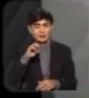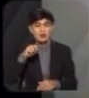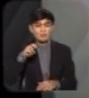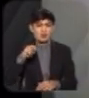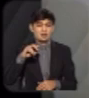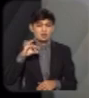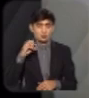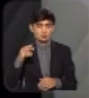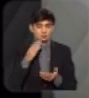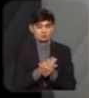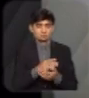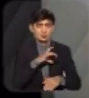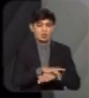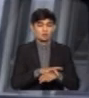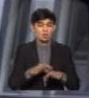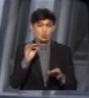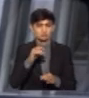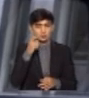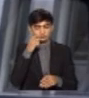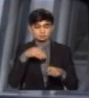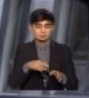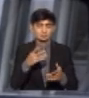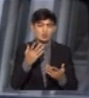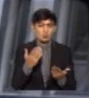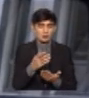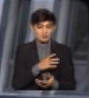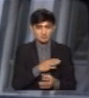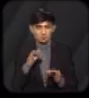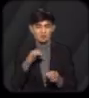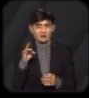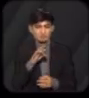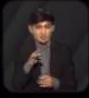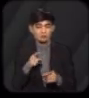могут служить надежным доказательством аутентичности пары.